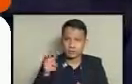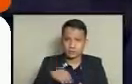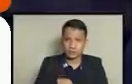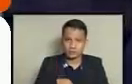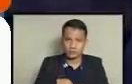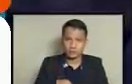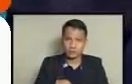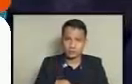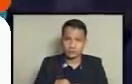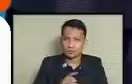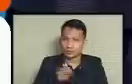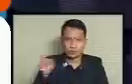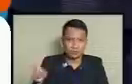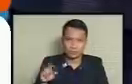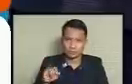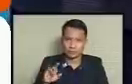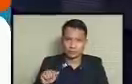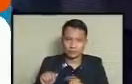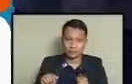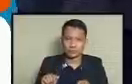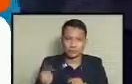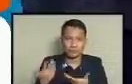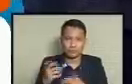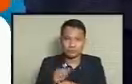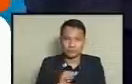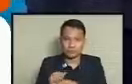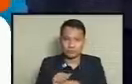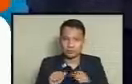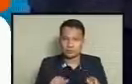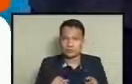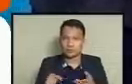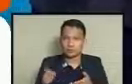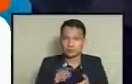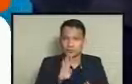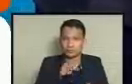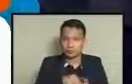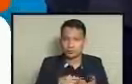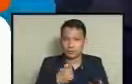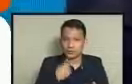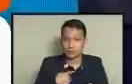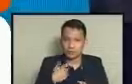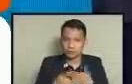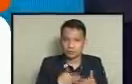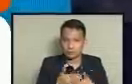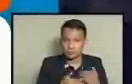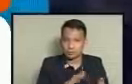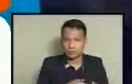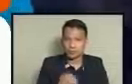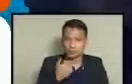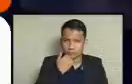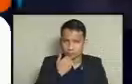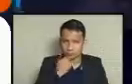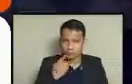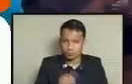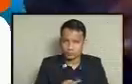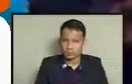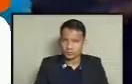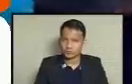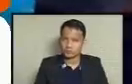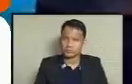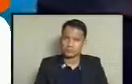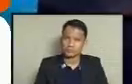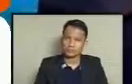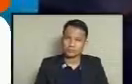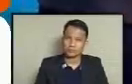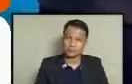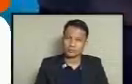na po pinapunta sa SOSHA, wala na pong training at siningil ng 4,000 at sabi pinaprocess na, kalokohan yon. Opo, sir,